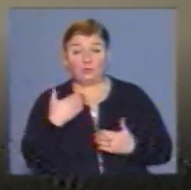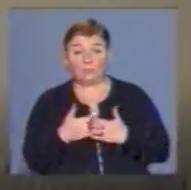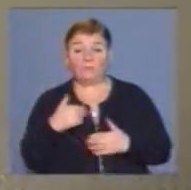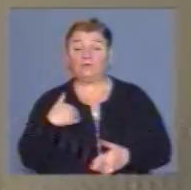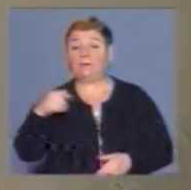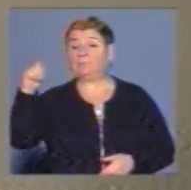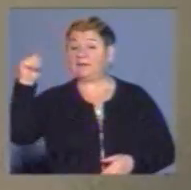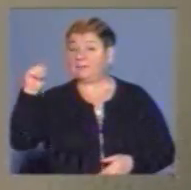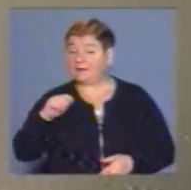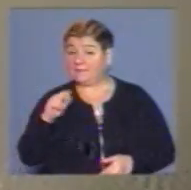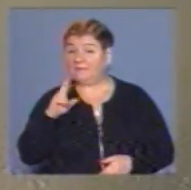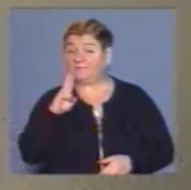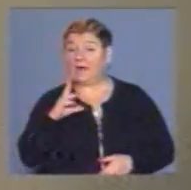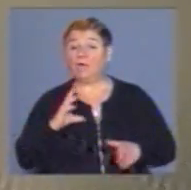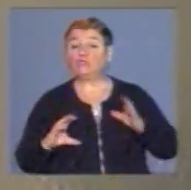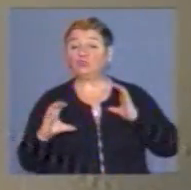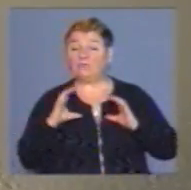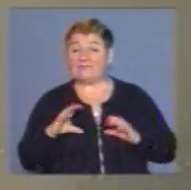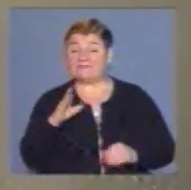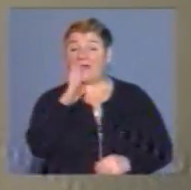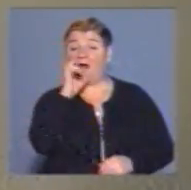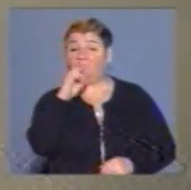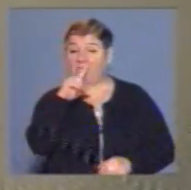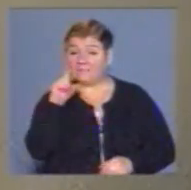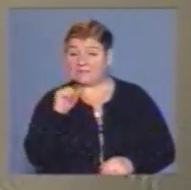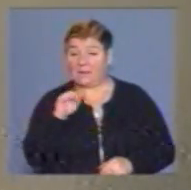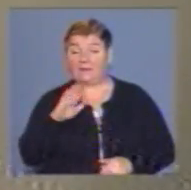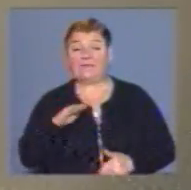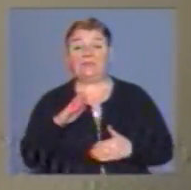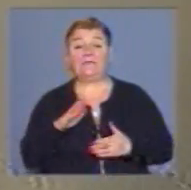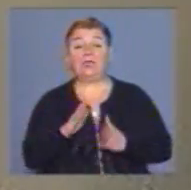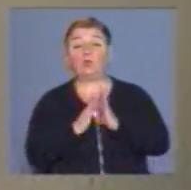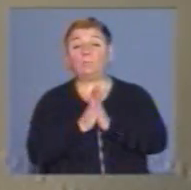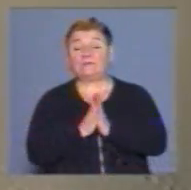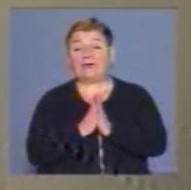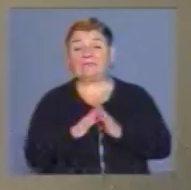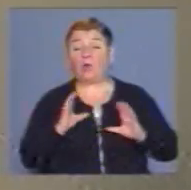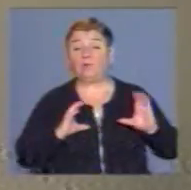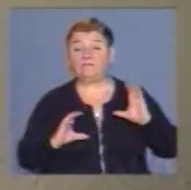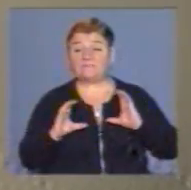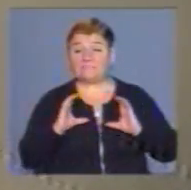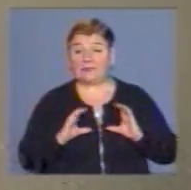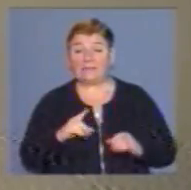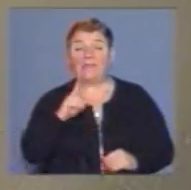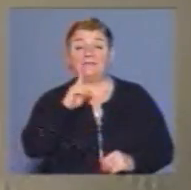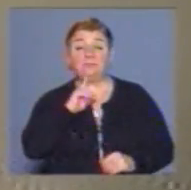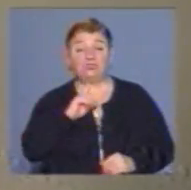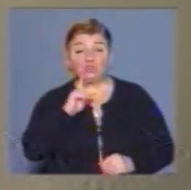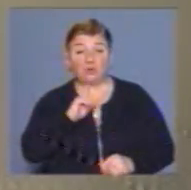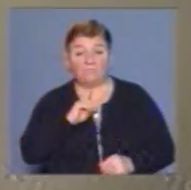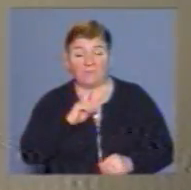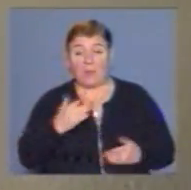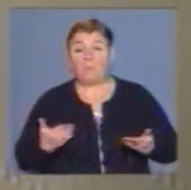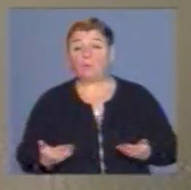заїхали в Україні на студентській візі. Далі, за клопотанням університету, були документовані посвідкою на тимчасове проживання в Україні у